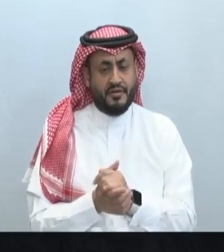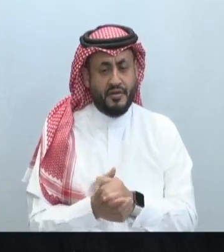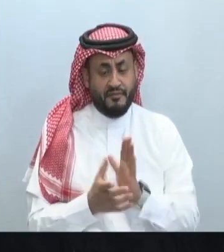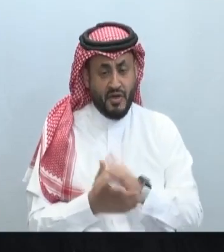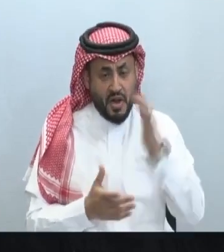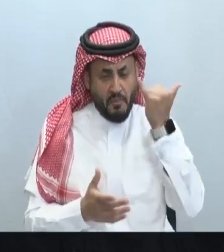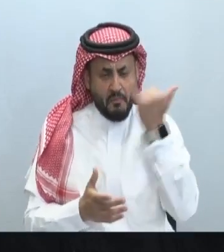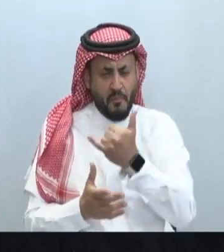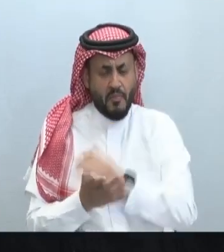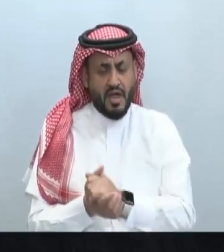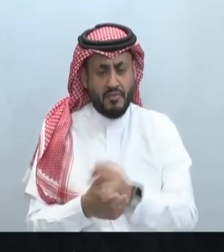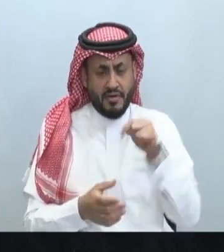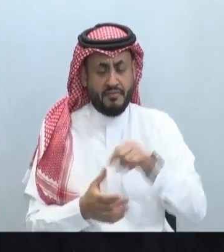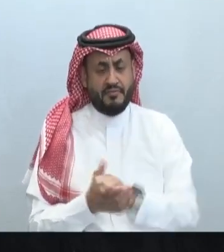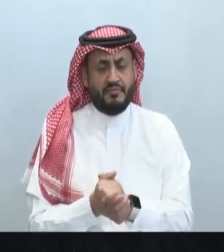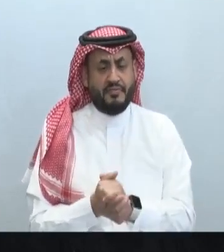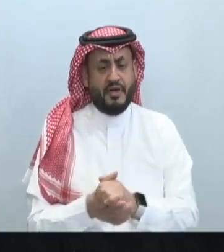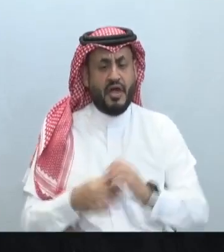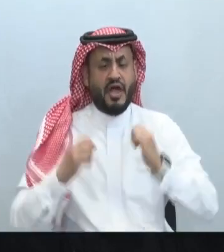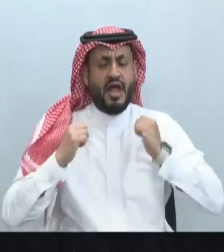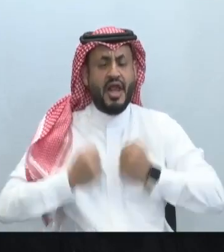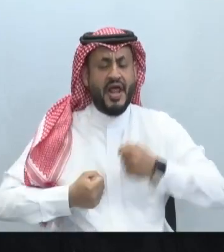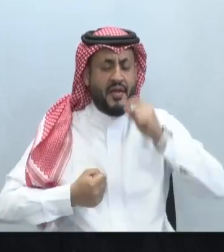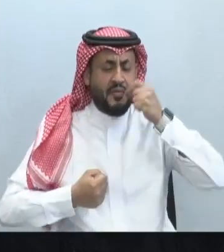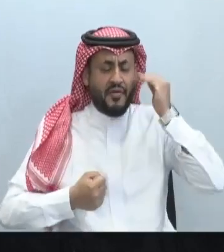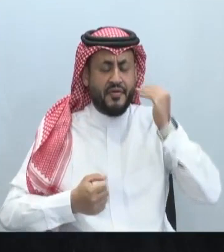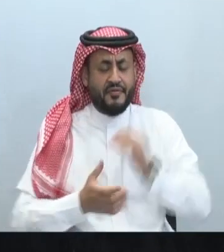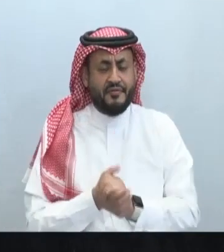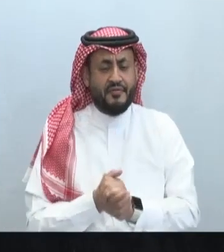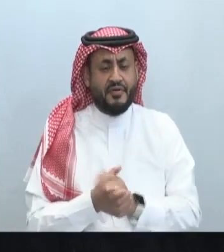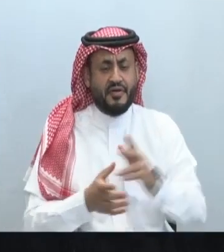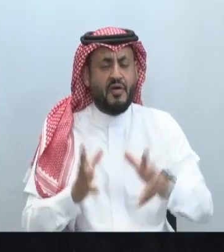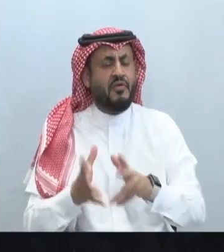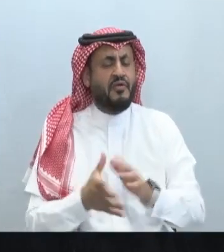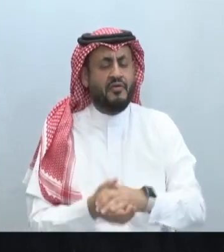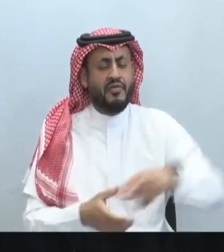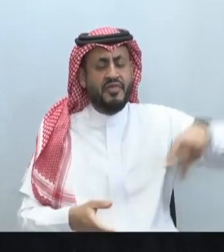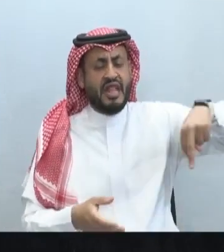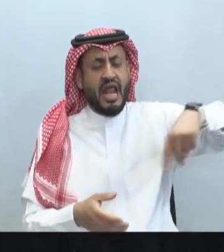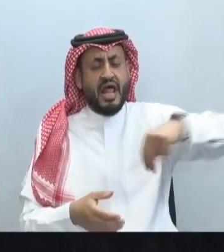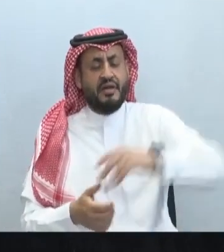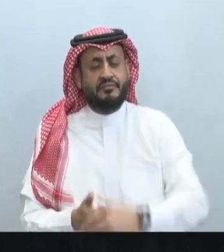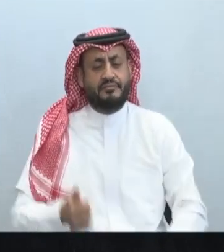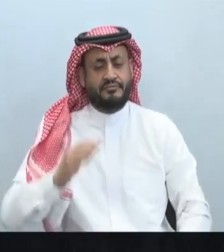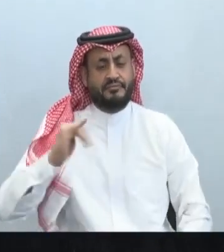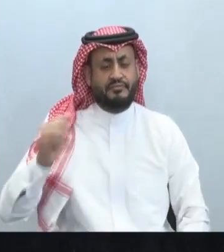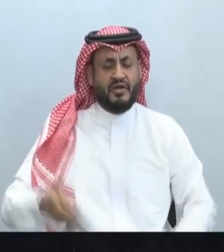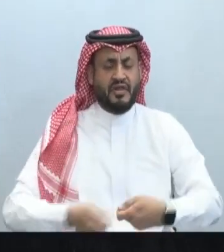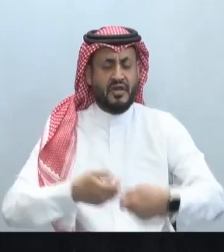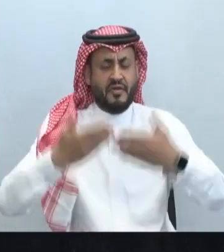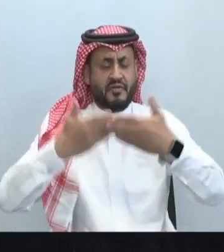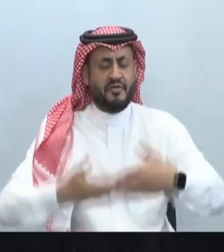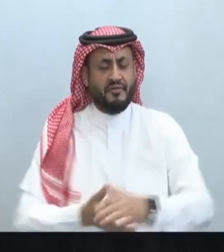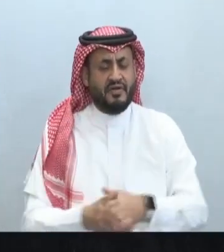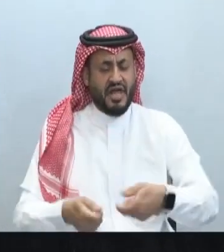في غايه الاهميه ابنائي ما رايكم دخل احمد ل البقاله واراد ان